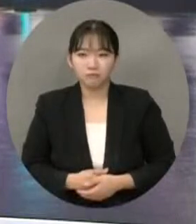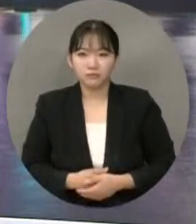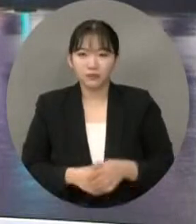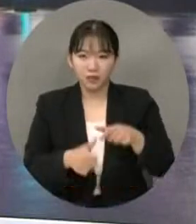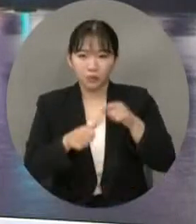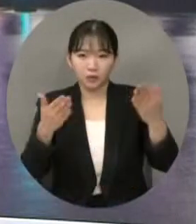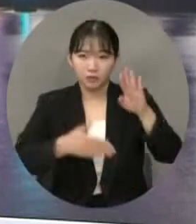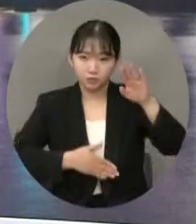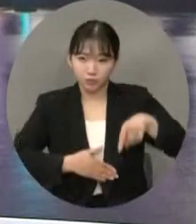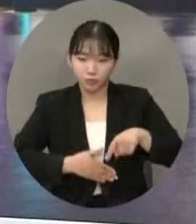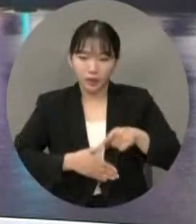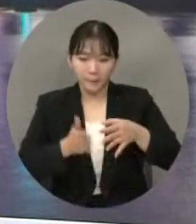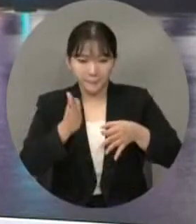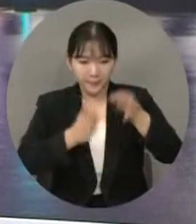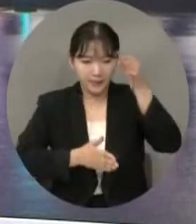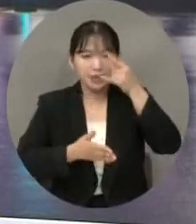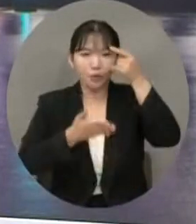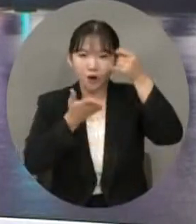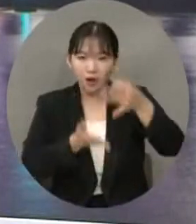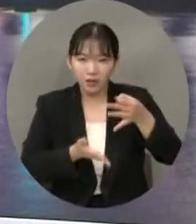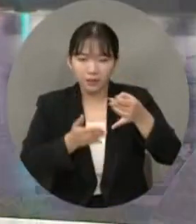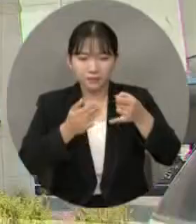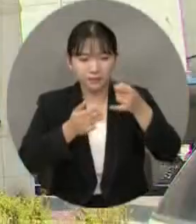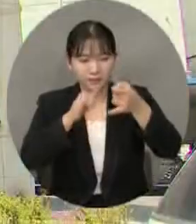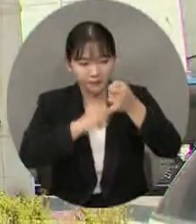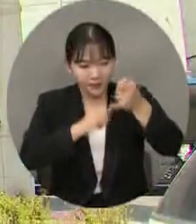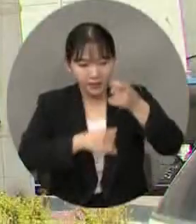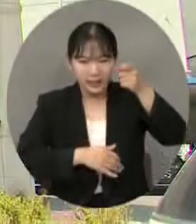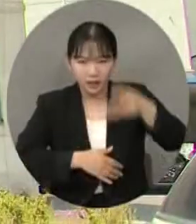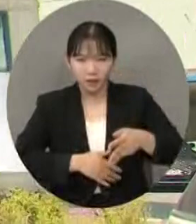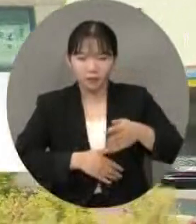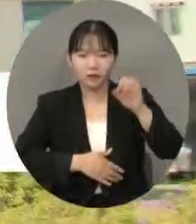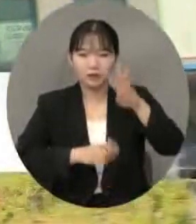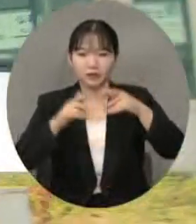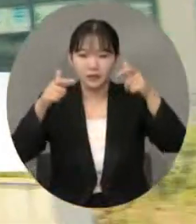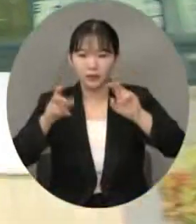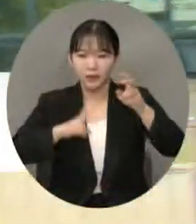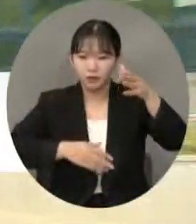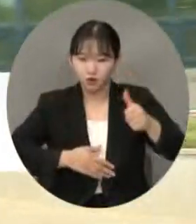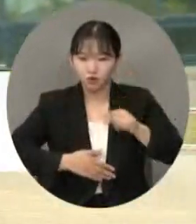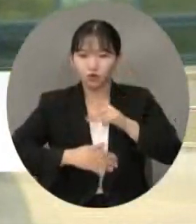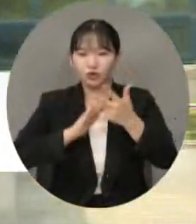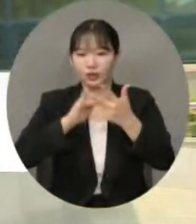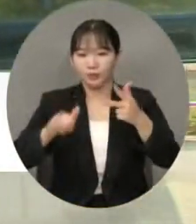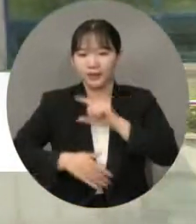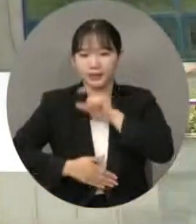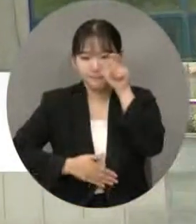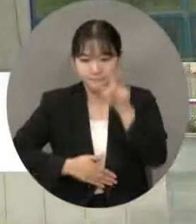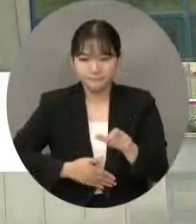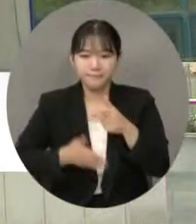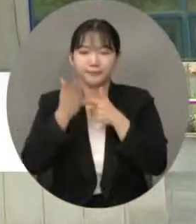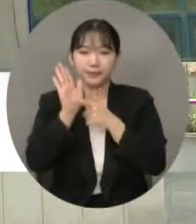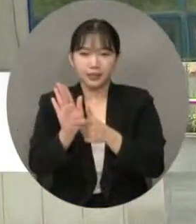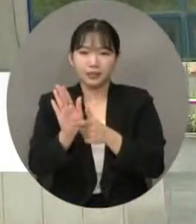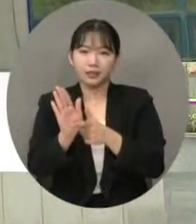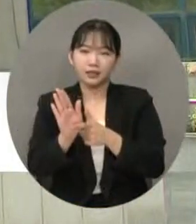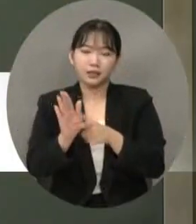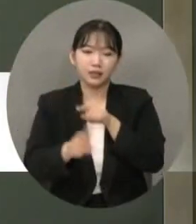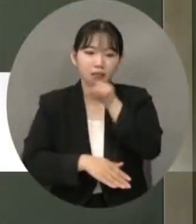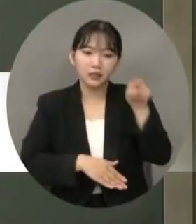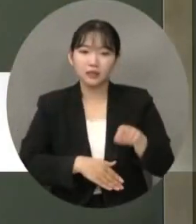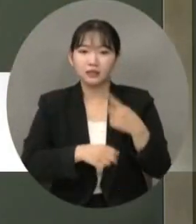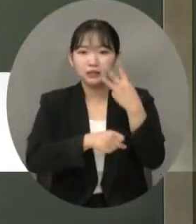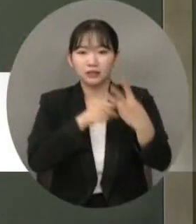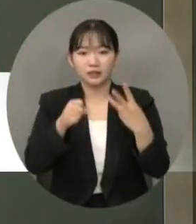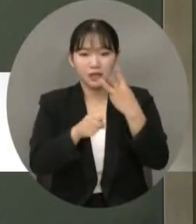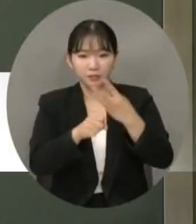고용노동부가 고액의 임금을 상습 체불한 광주 전남지역 사업주 일곱명의 명단을 공개했습니다 이들은